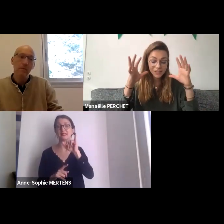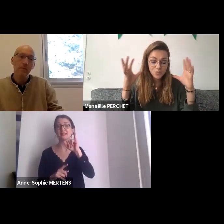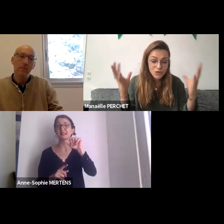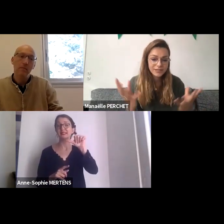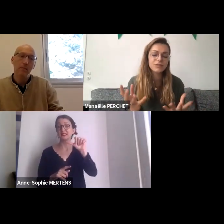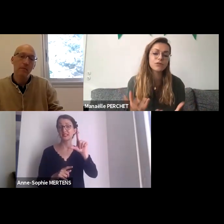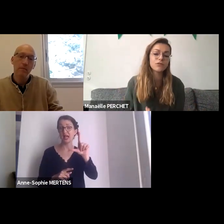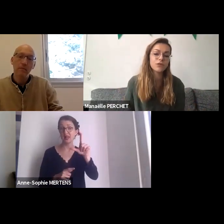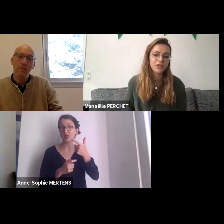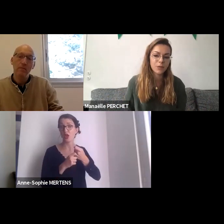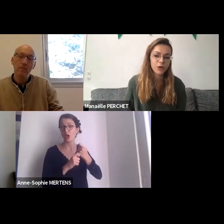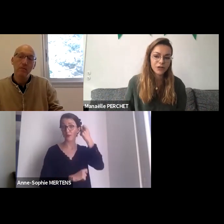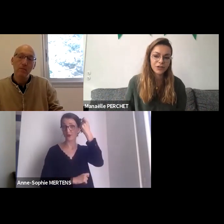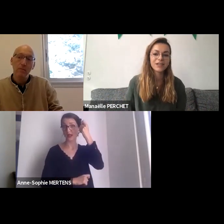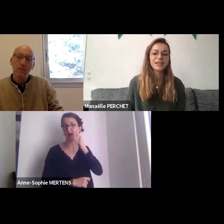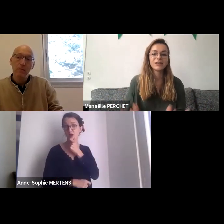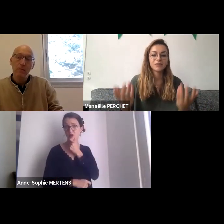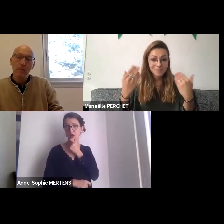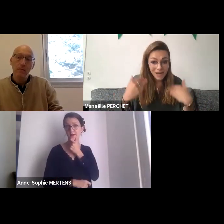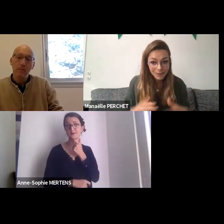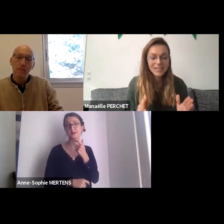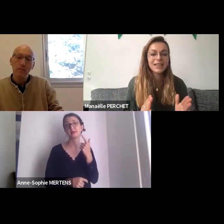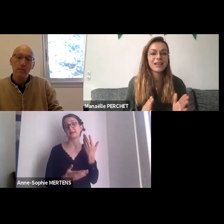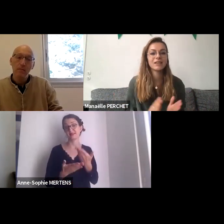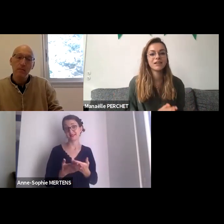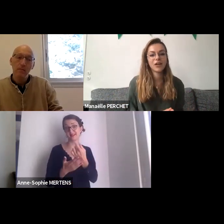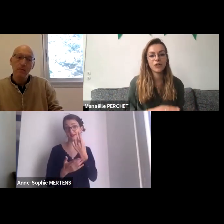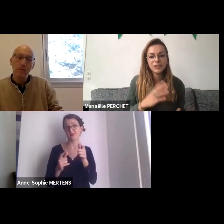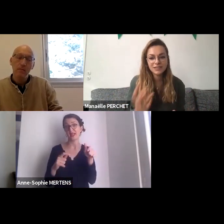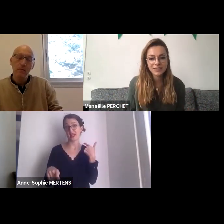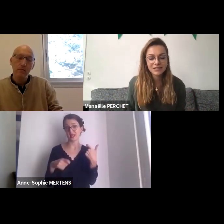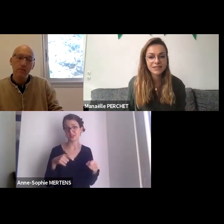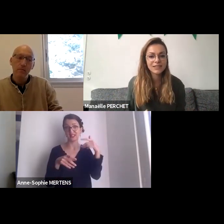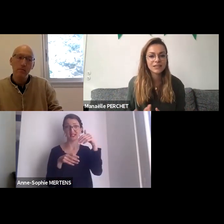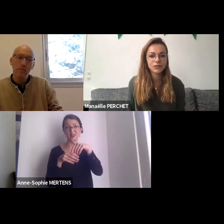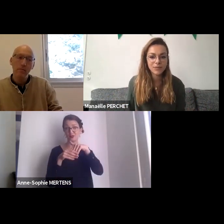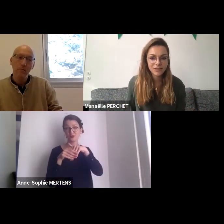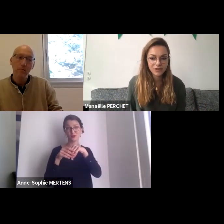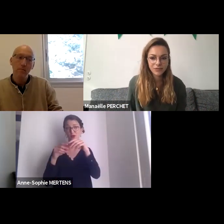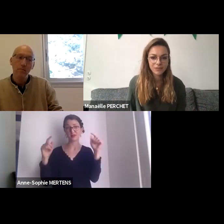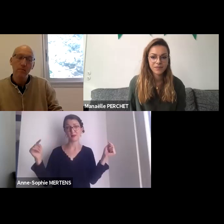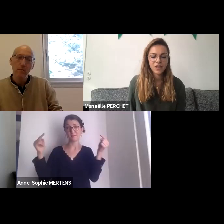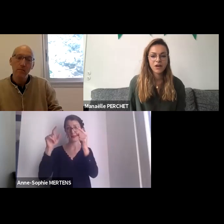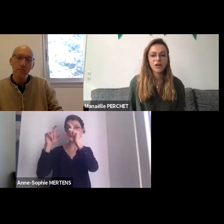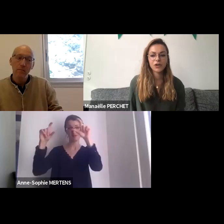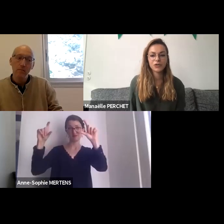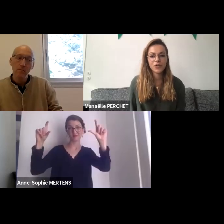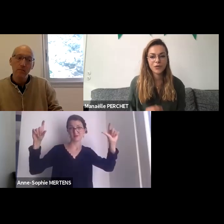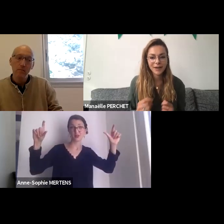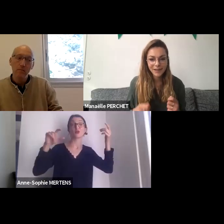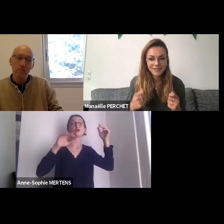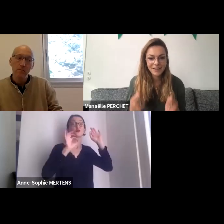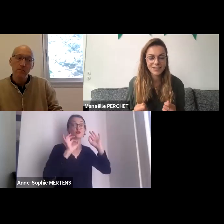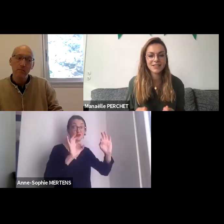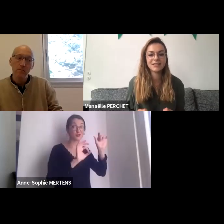fait, il y a une multitude de frameworks parmi lesquels le design thinking est une méthode. Encore une fois,